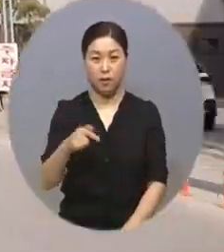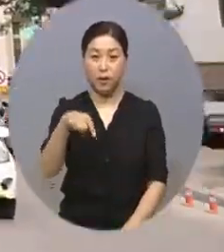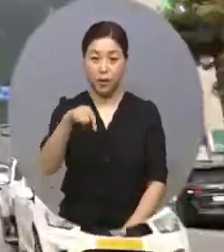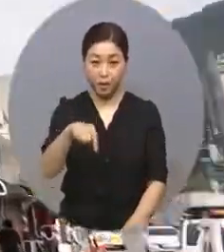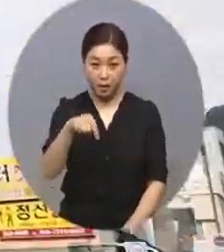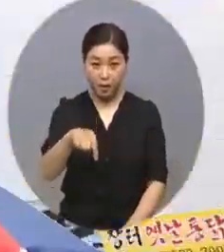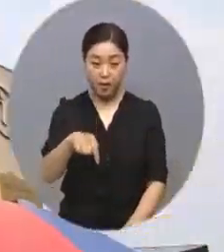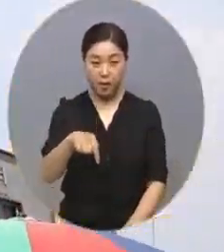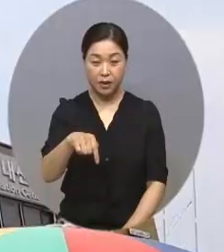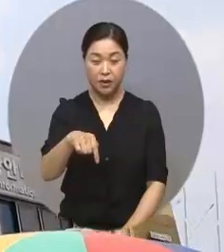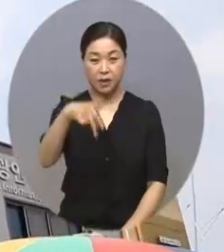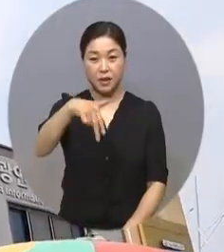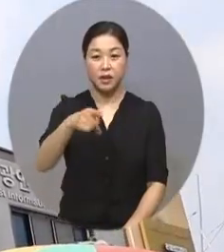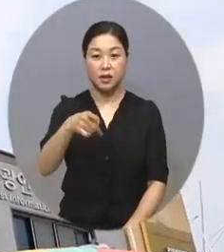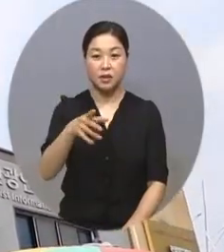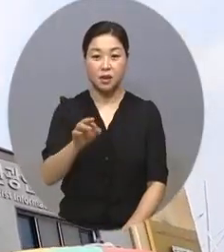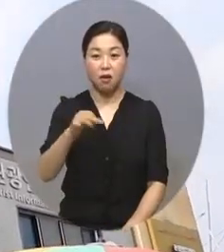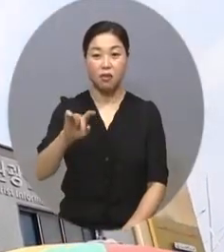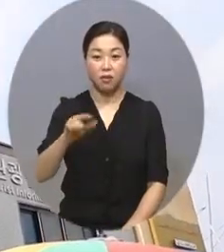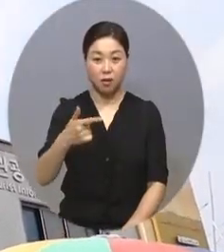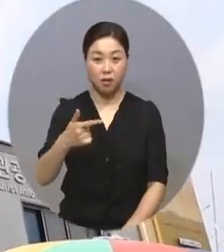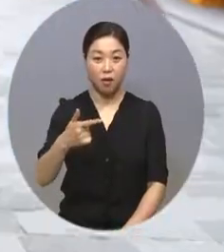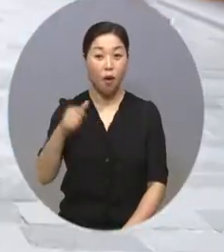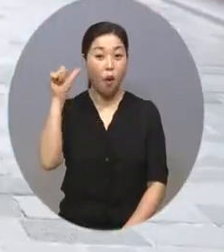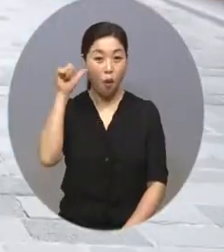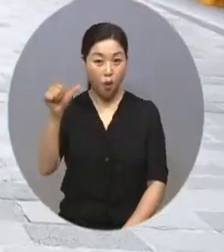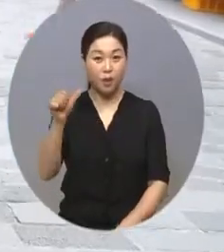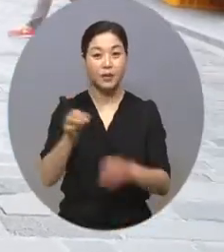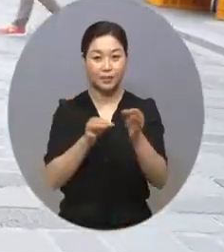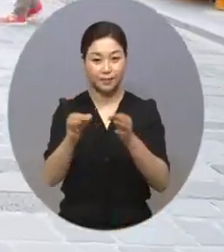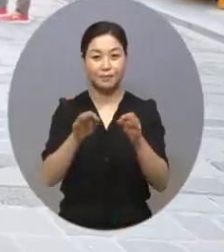정선 5일장에 열리고 있었는데요